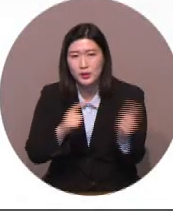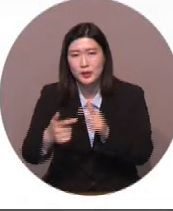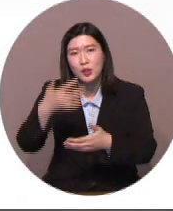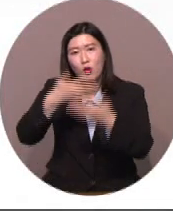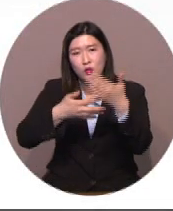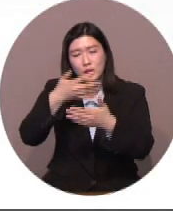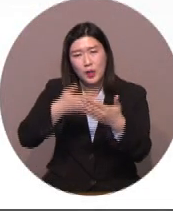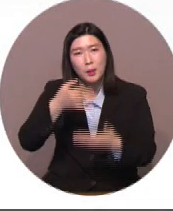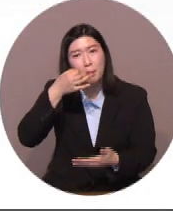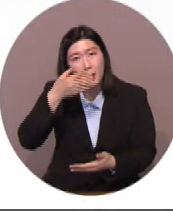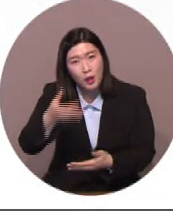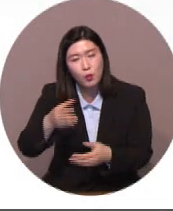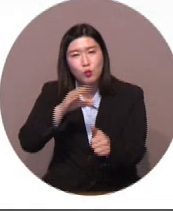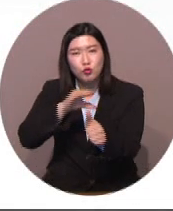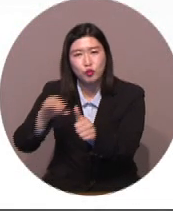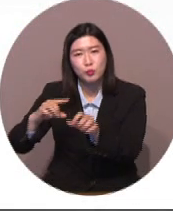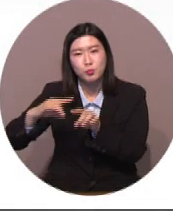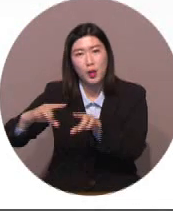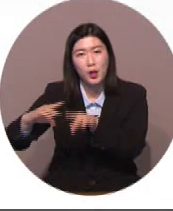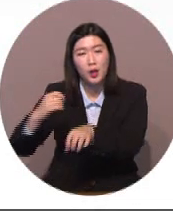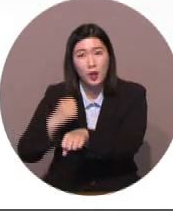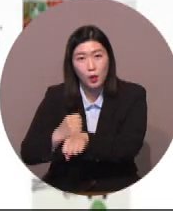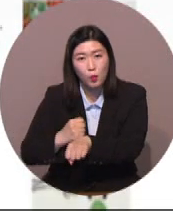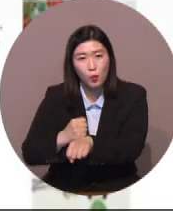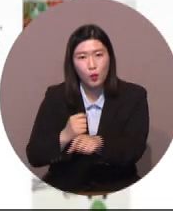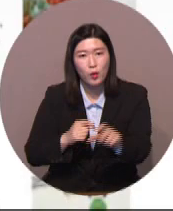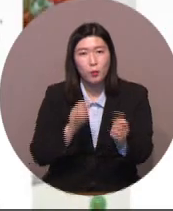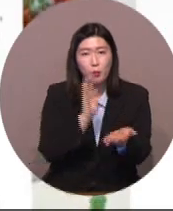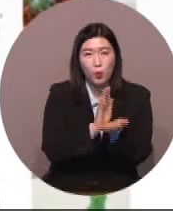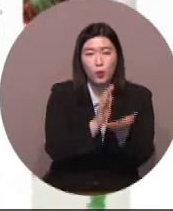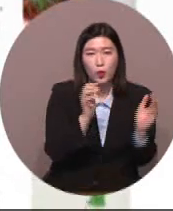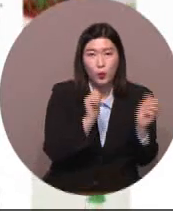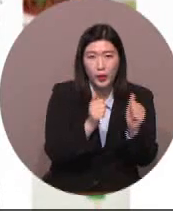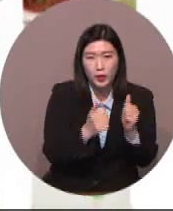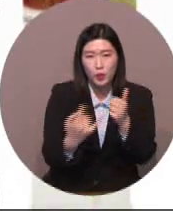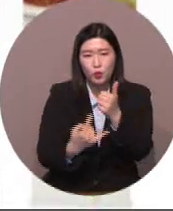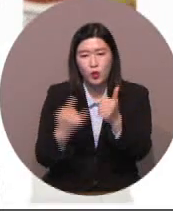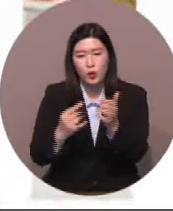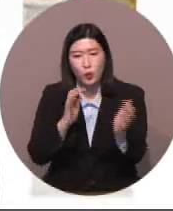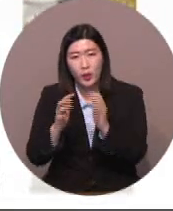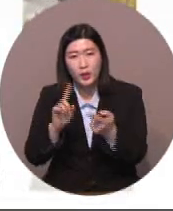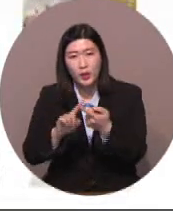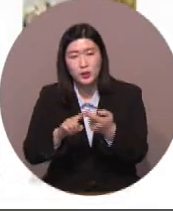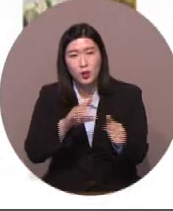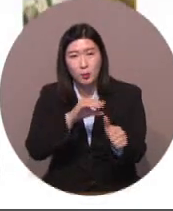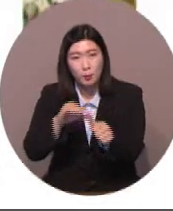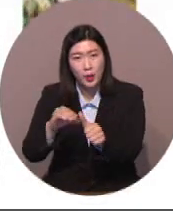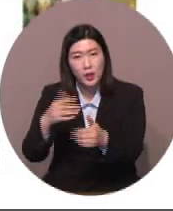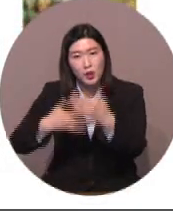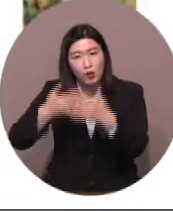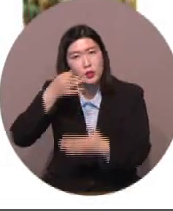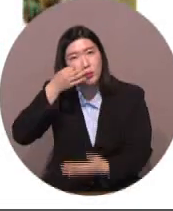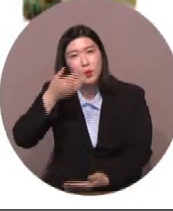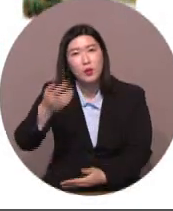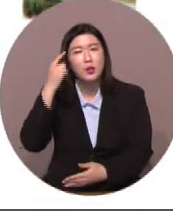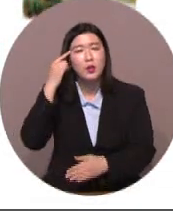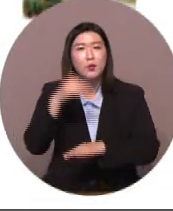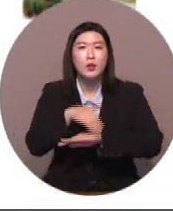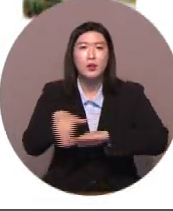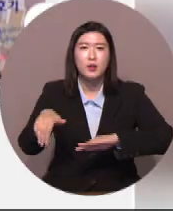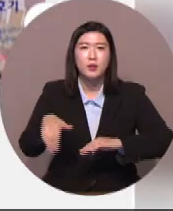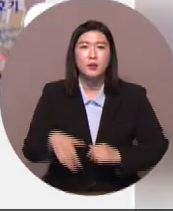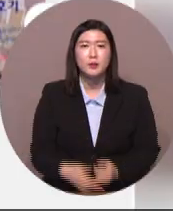생방송 도 진행하며 단계적으로 본회의와 상임위 원 회까지 생방송 동영상을 제공할